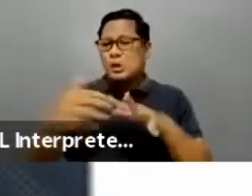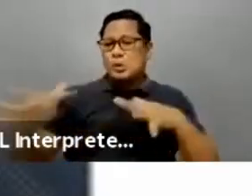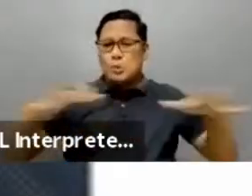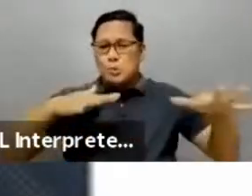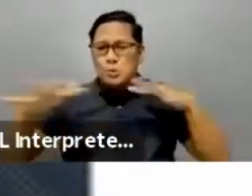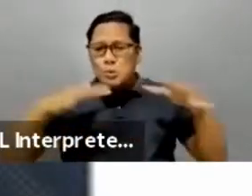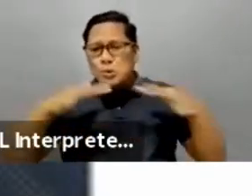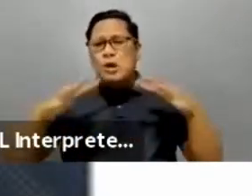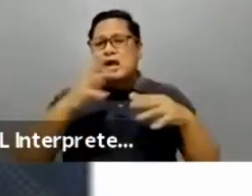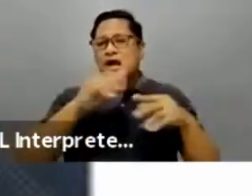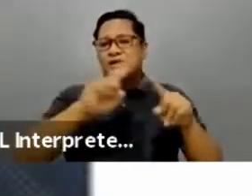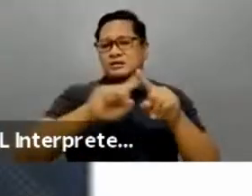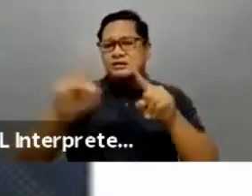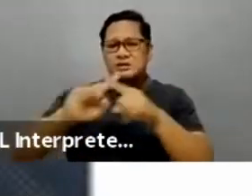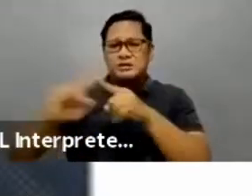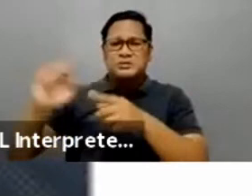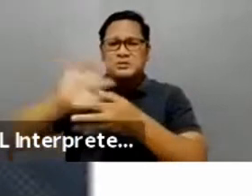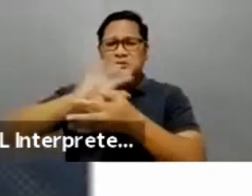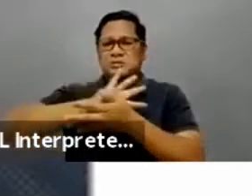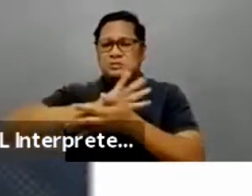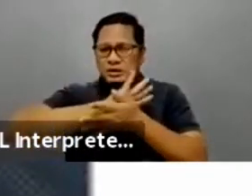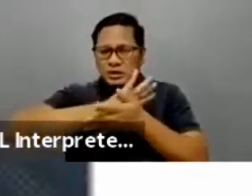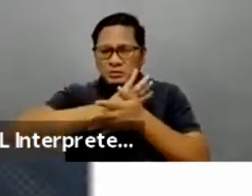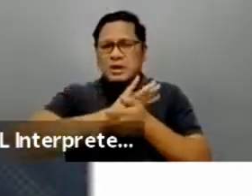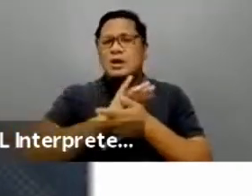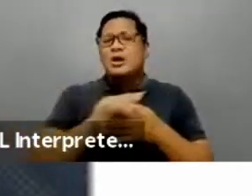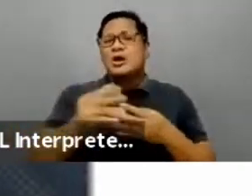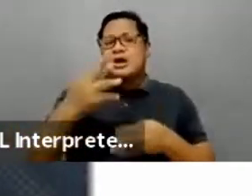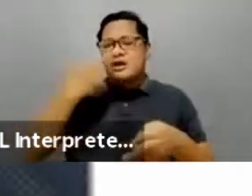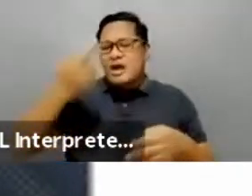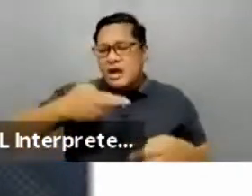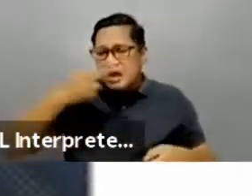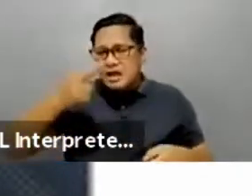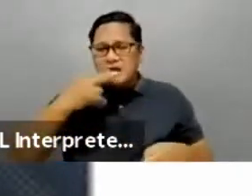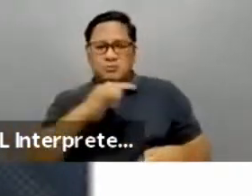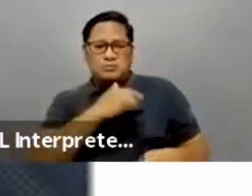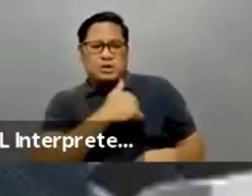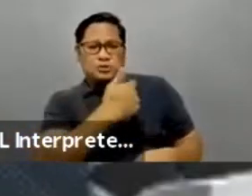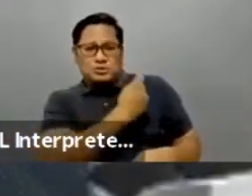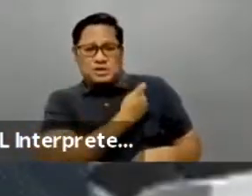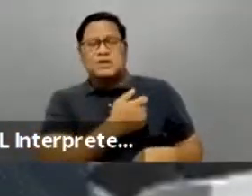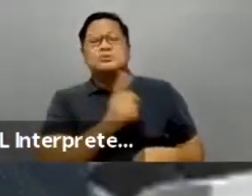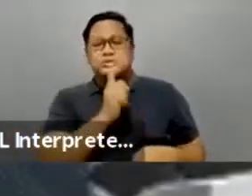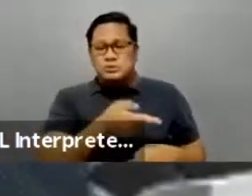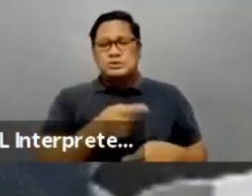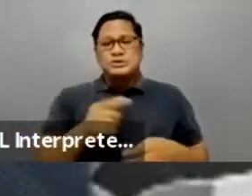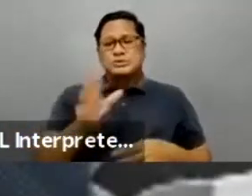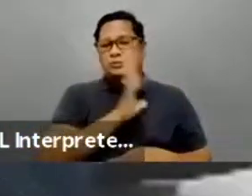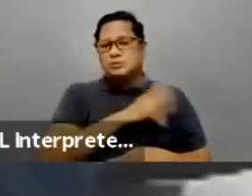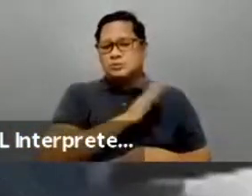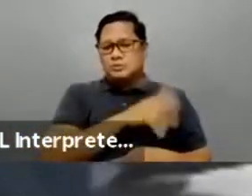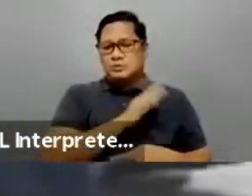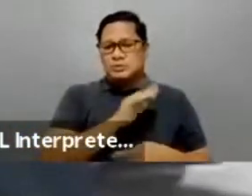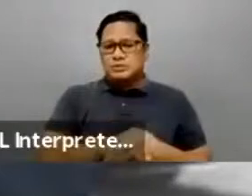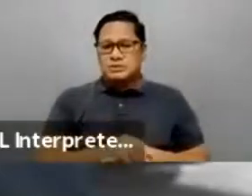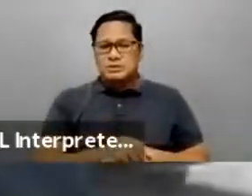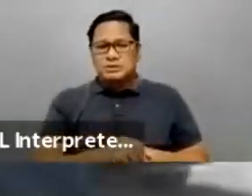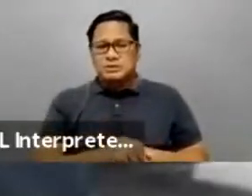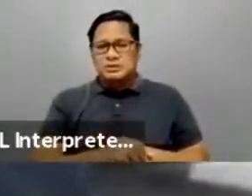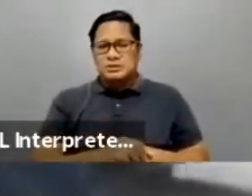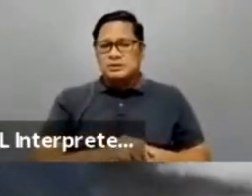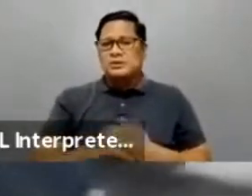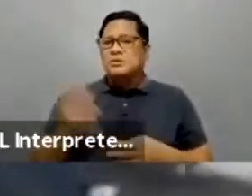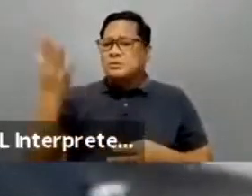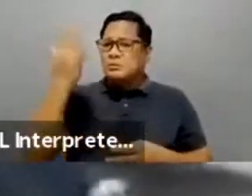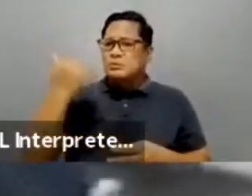pandemya, bigas at bakuna ang inaantabayanan. Bakit gano'n? Pinakasan nila